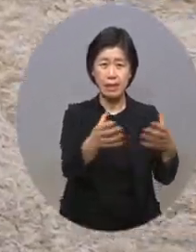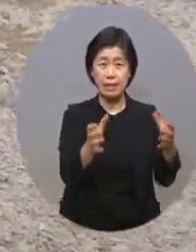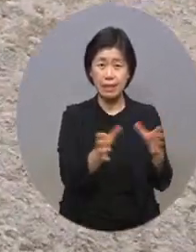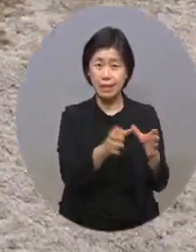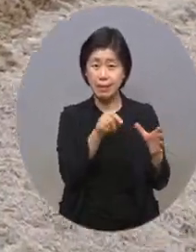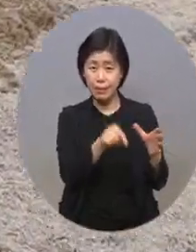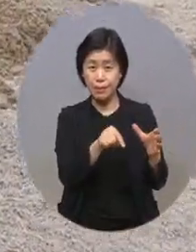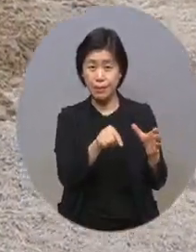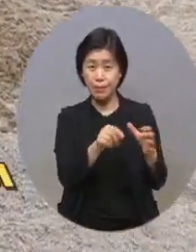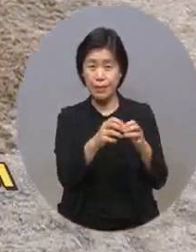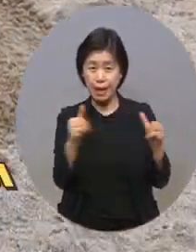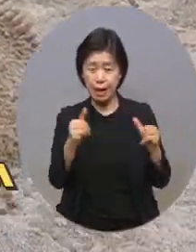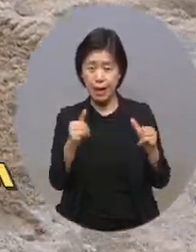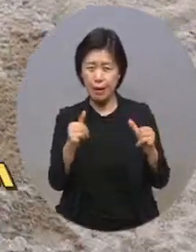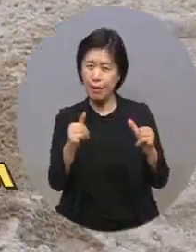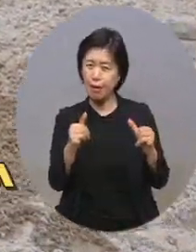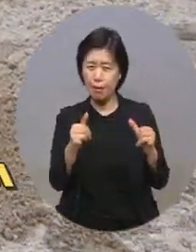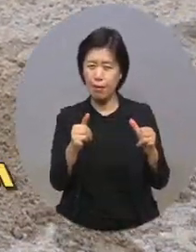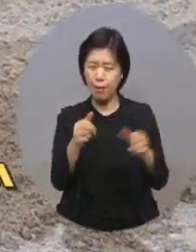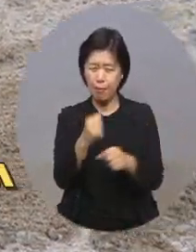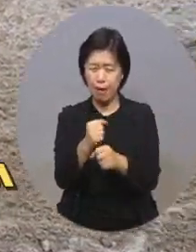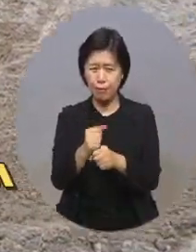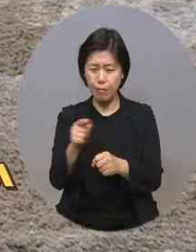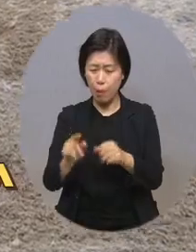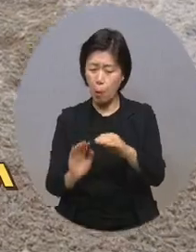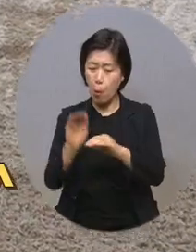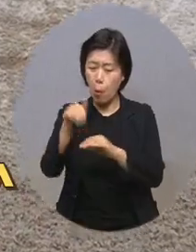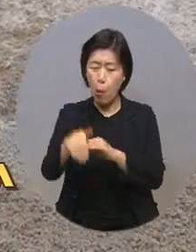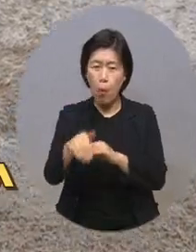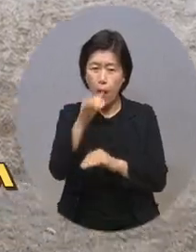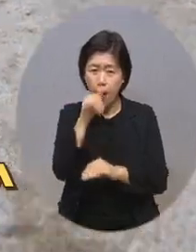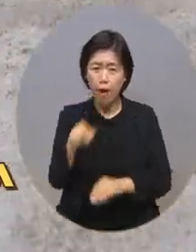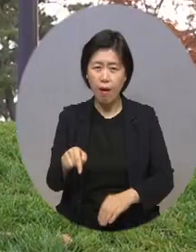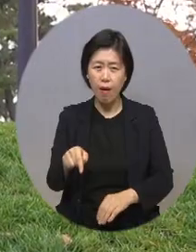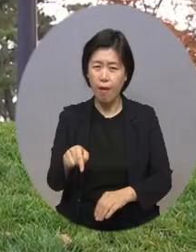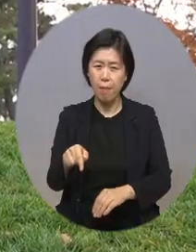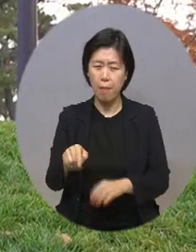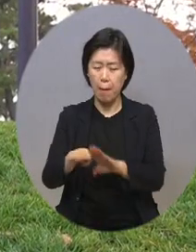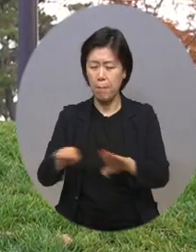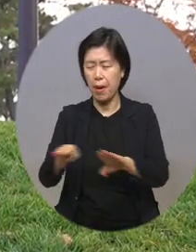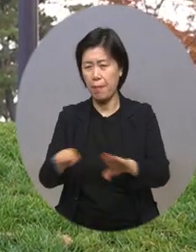여기 언덕이 있어요. 지금 저기 보세요.